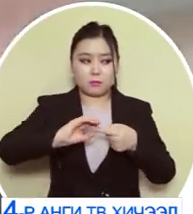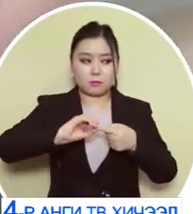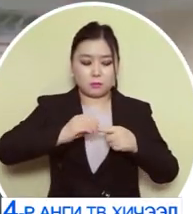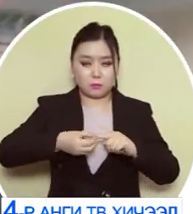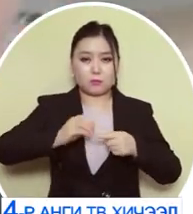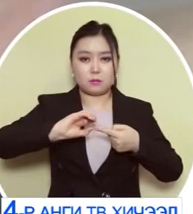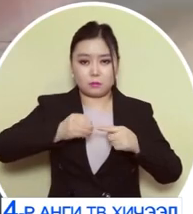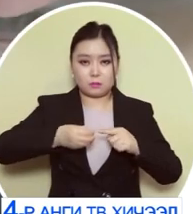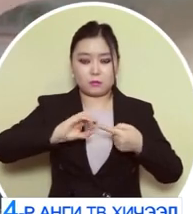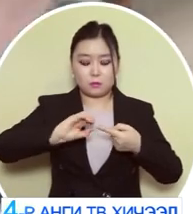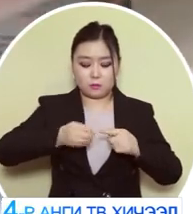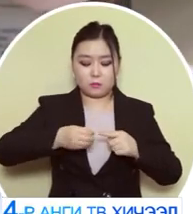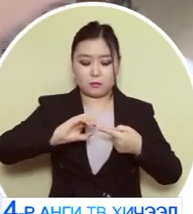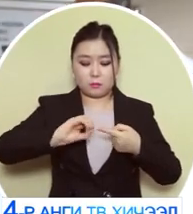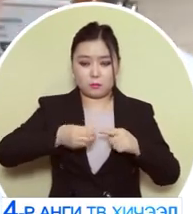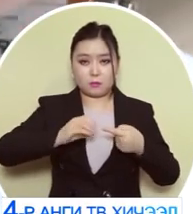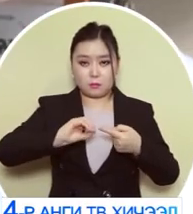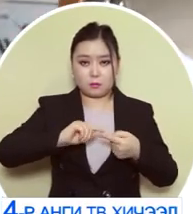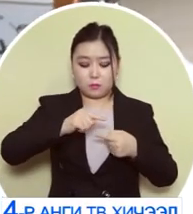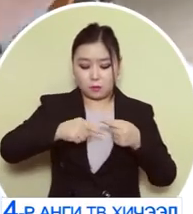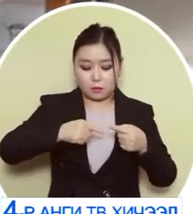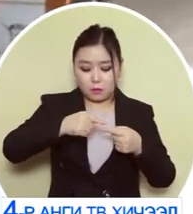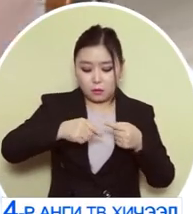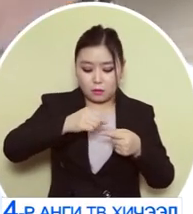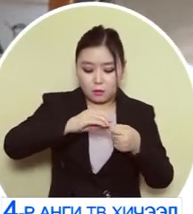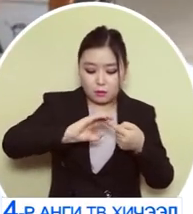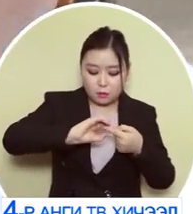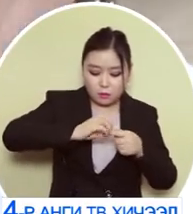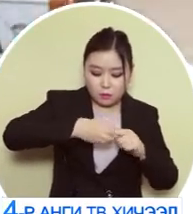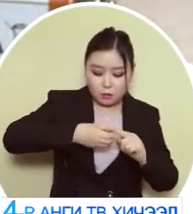қосып лентамен ораймыз.